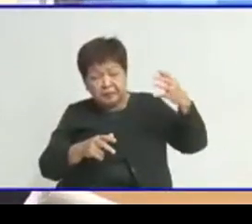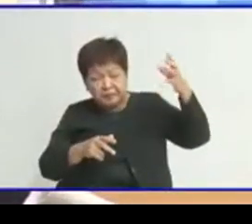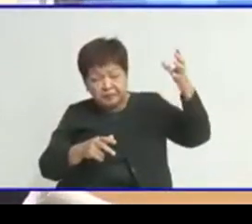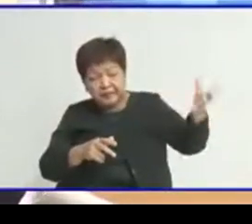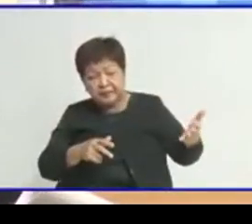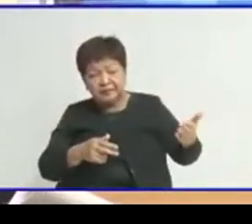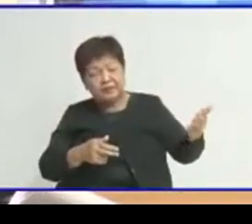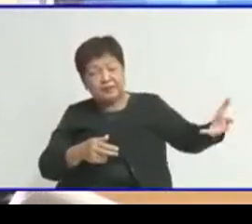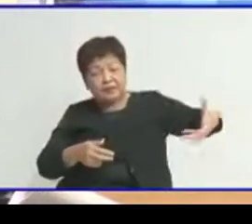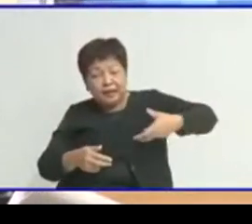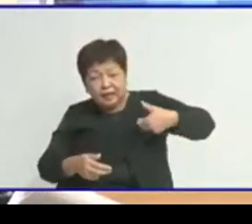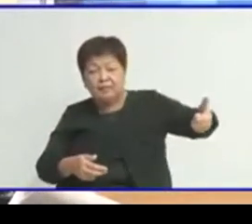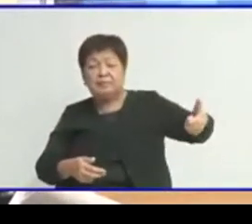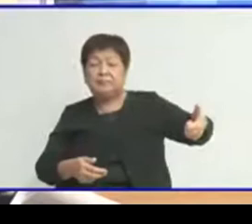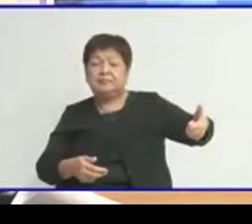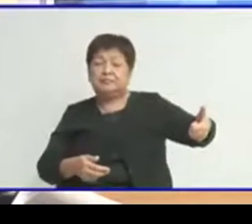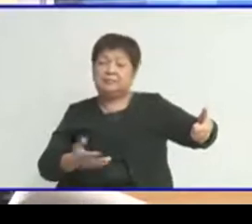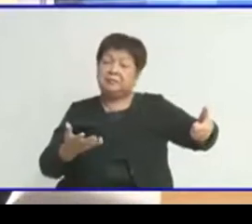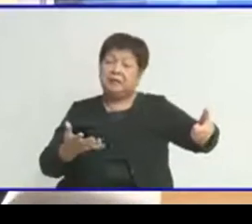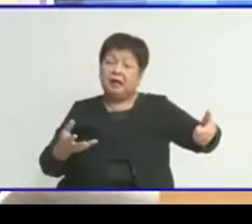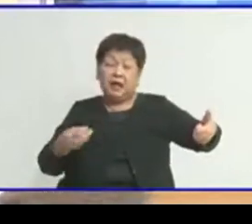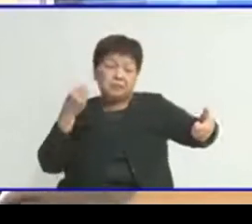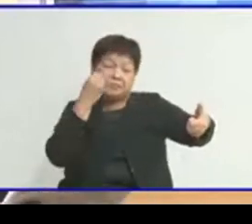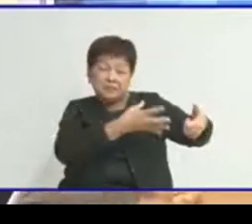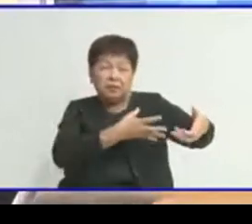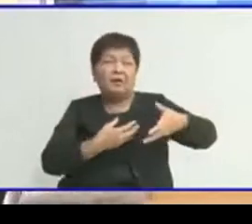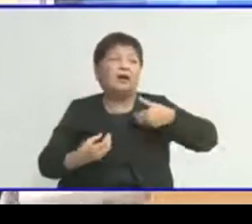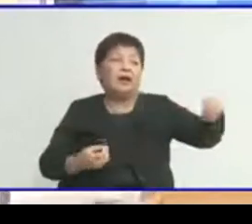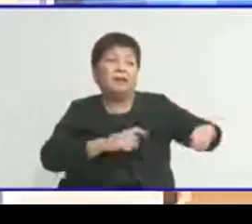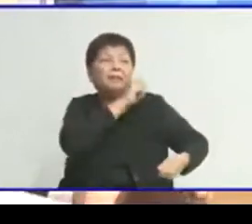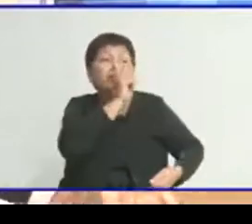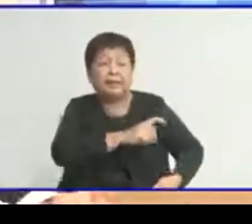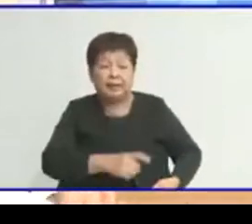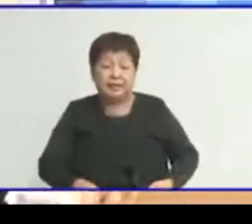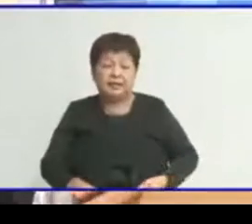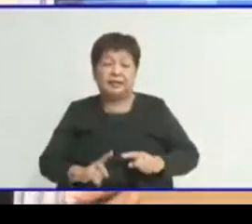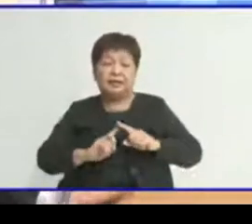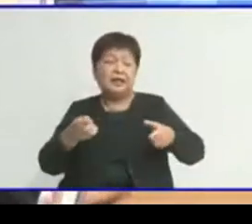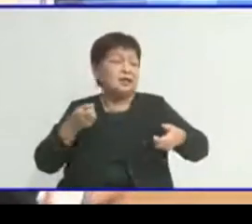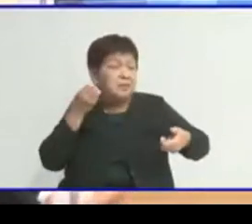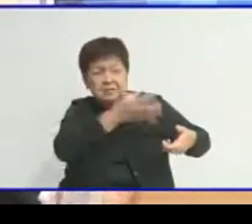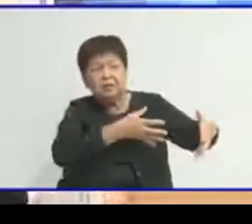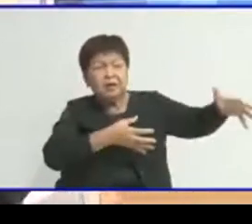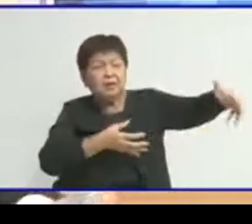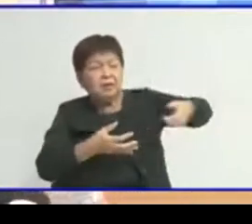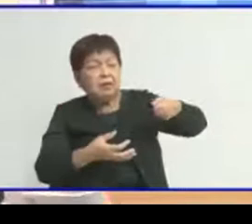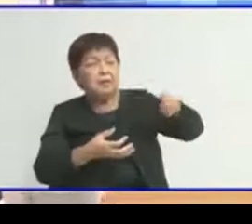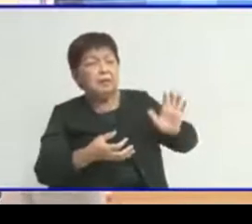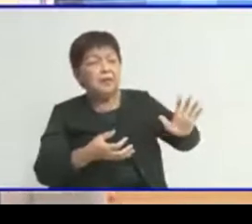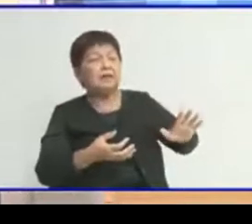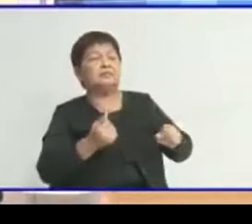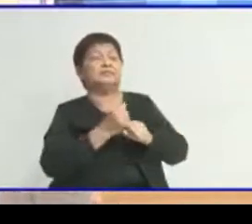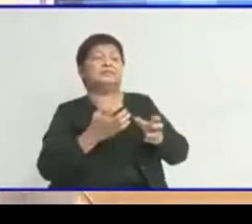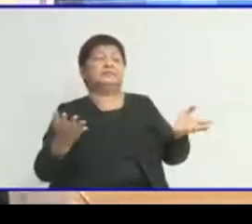นะคะเป็นการตัดสินใจภายใต้อำนาจรัฐของรัฐนั้นเท่านั้นนะคะแล้วก็โคต้าของแต่ละประเทศเนี่ยทุก